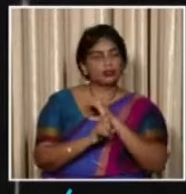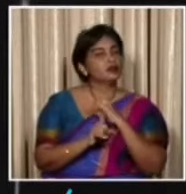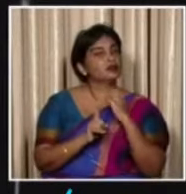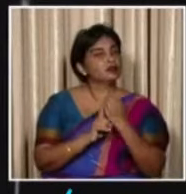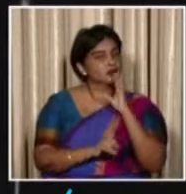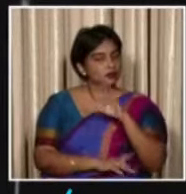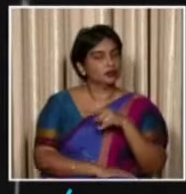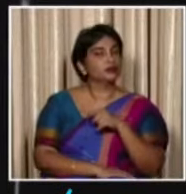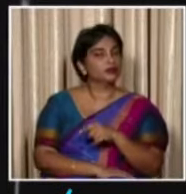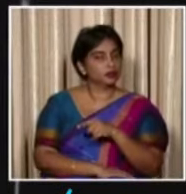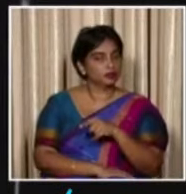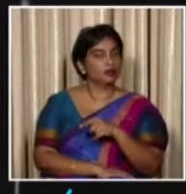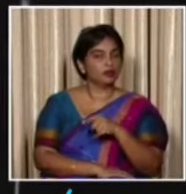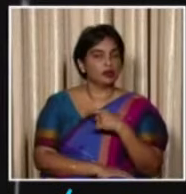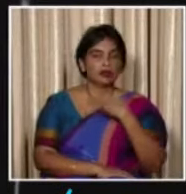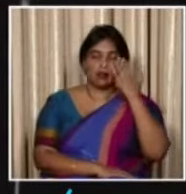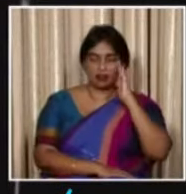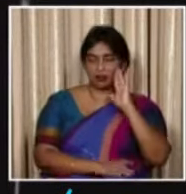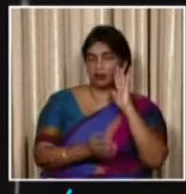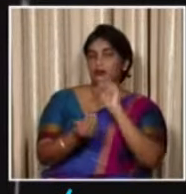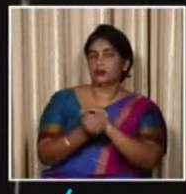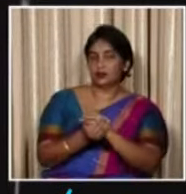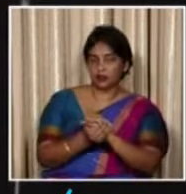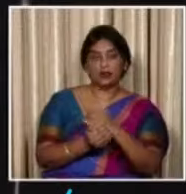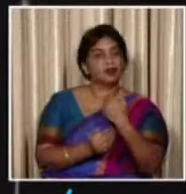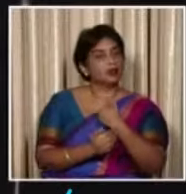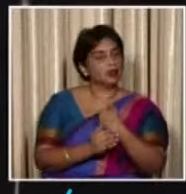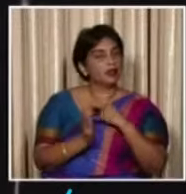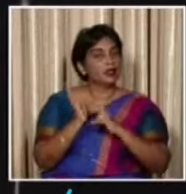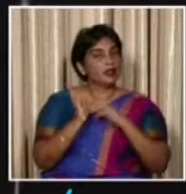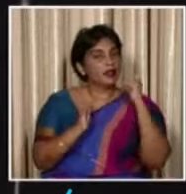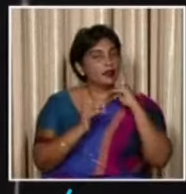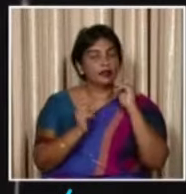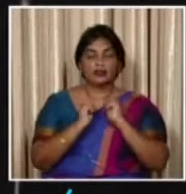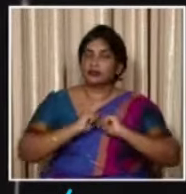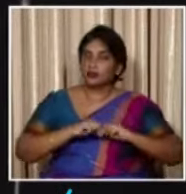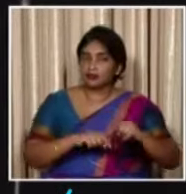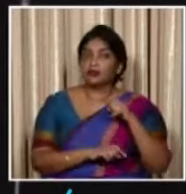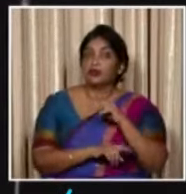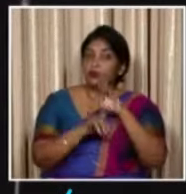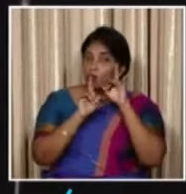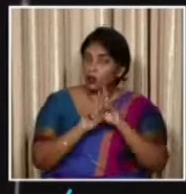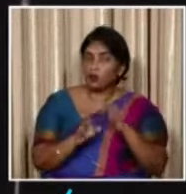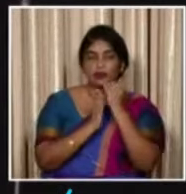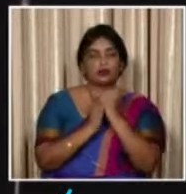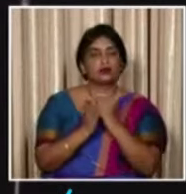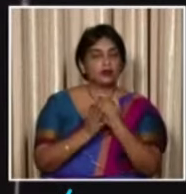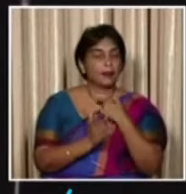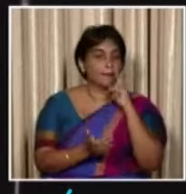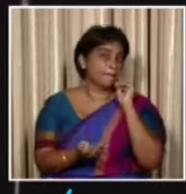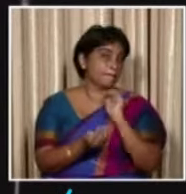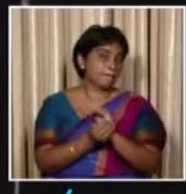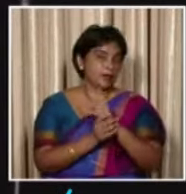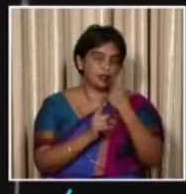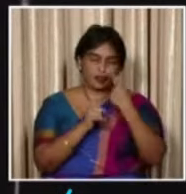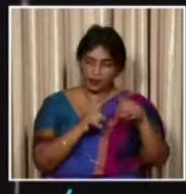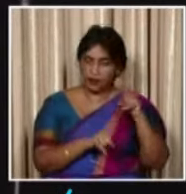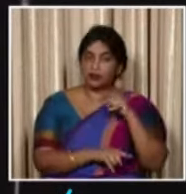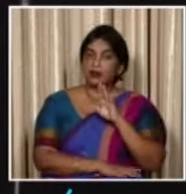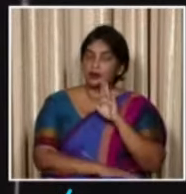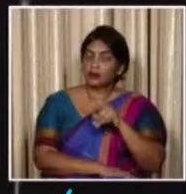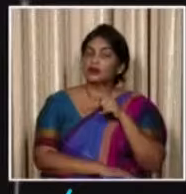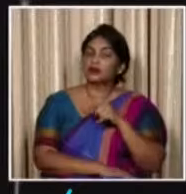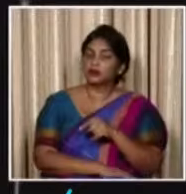තියෙනවා. ඒක තමයි අපේ අනන්‍යතාවය. අපේ ජාතිය පැවතෙන්නේ අන්නේ අනන්‍යතාවය අපි ආරක්ෂා කළොත් පමණයි. ඉතින් නමුත්